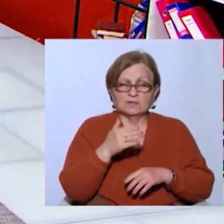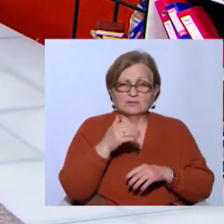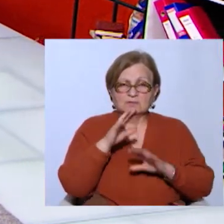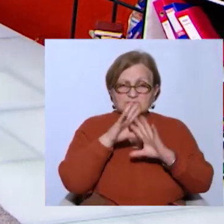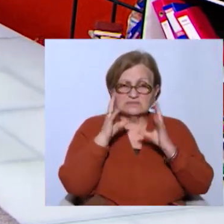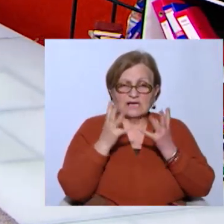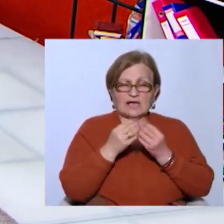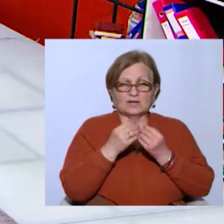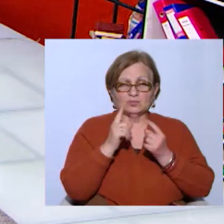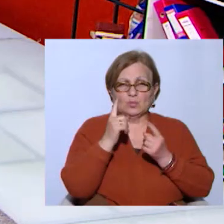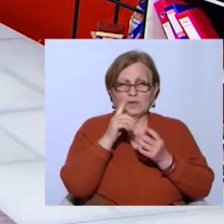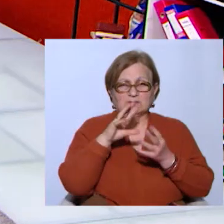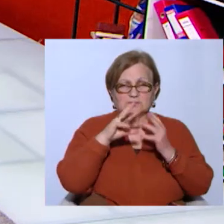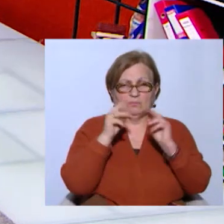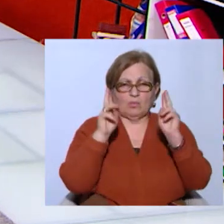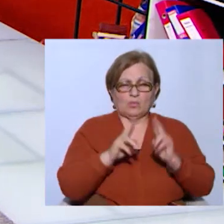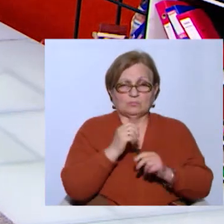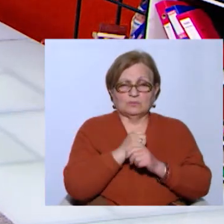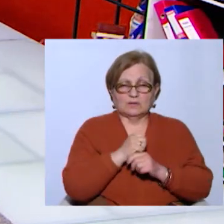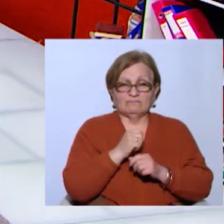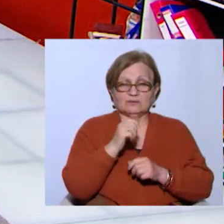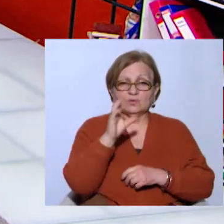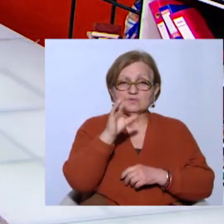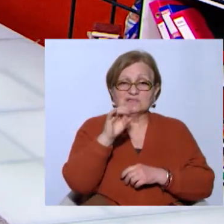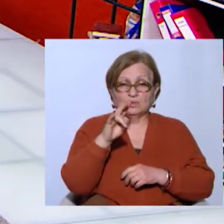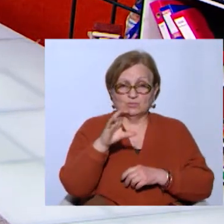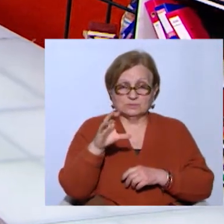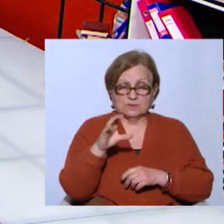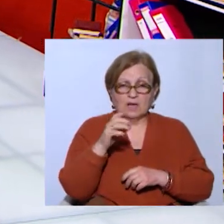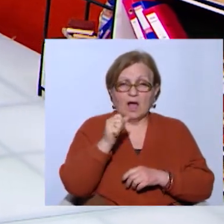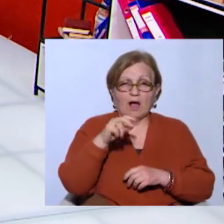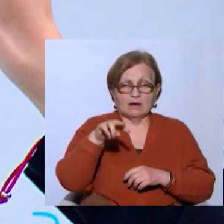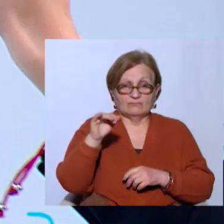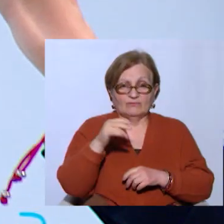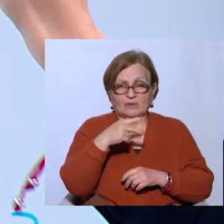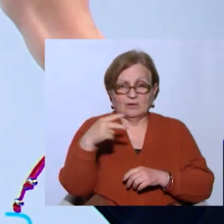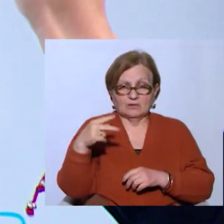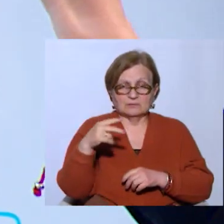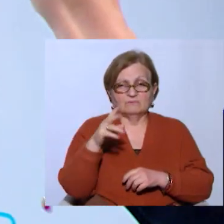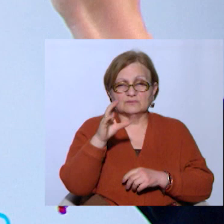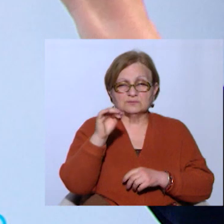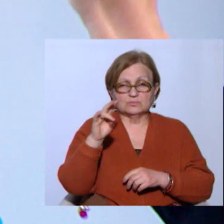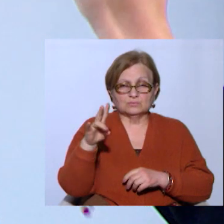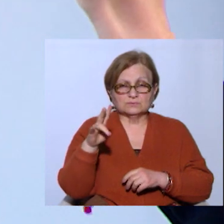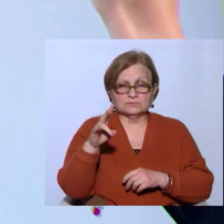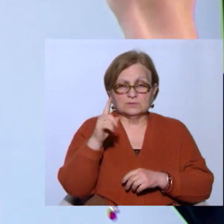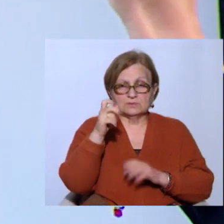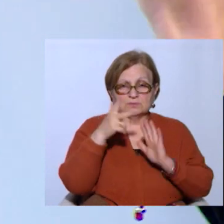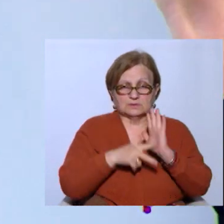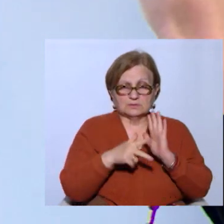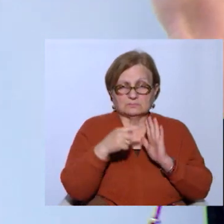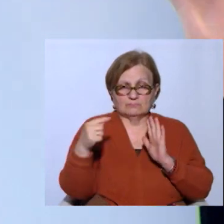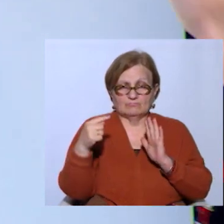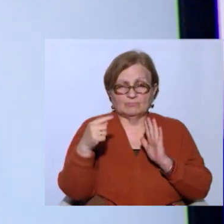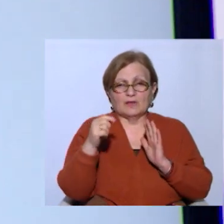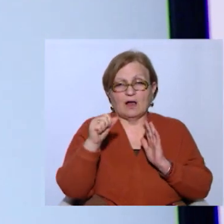ჩავწეროთ, მოდით, რომ სინუს ალფა უდრის სინუს 180